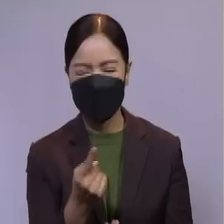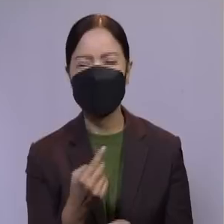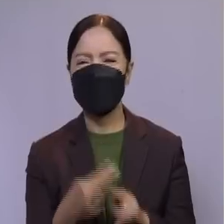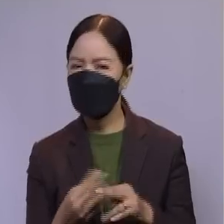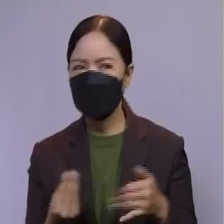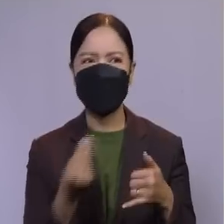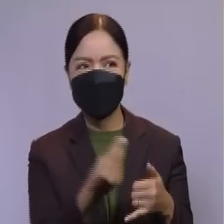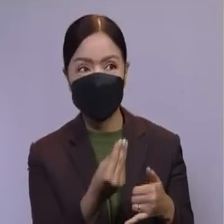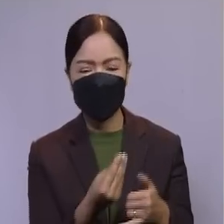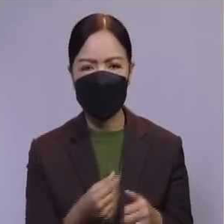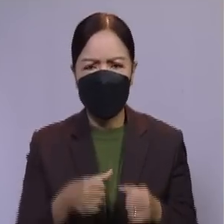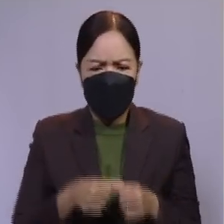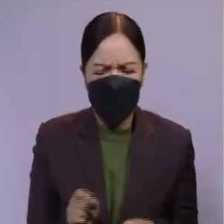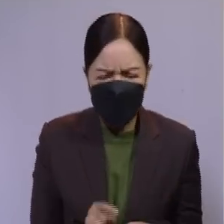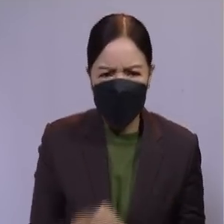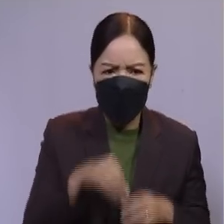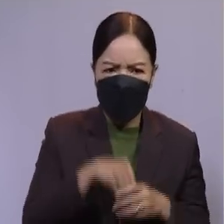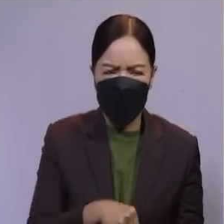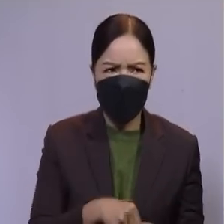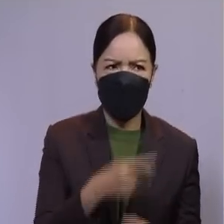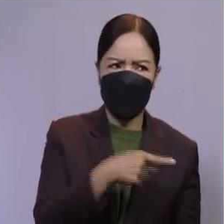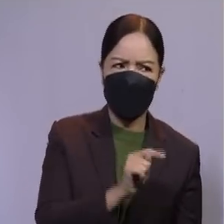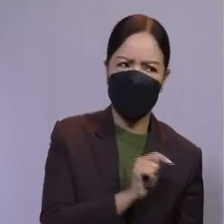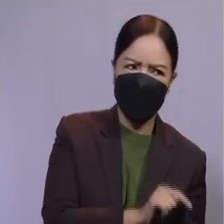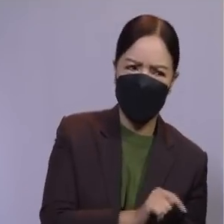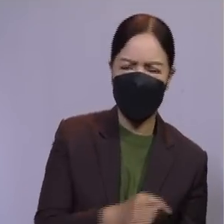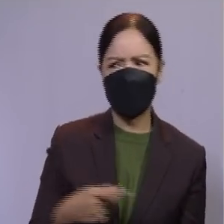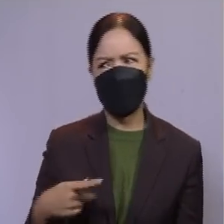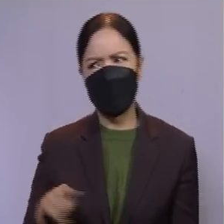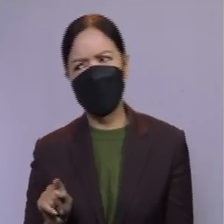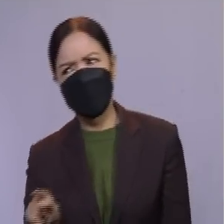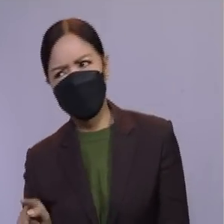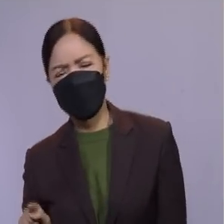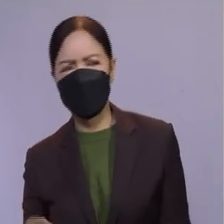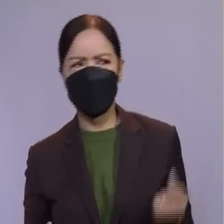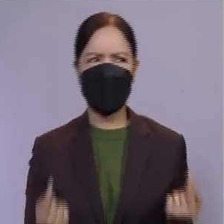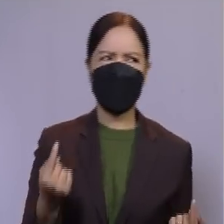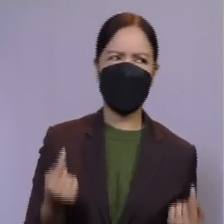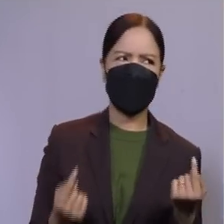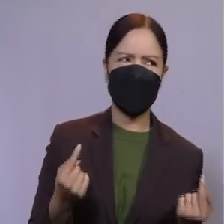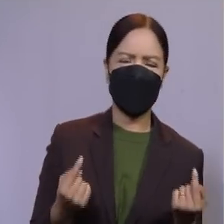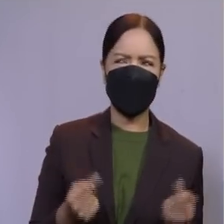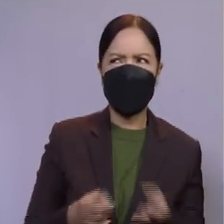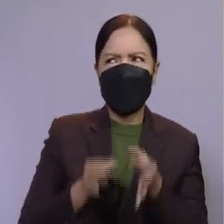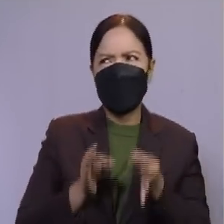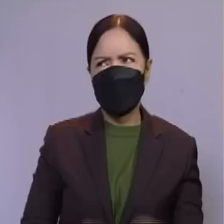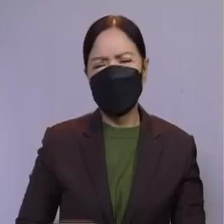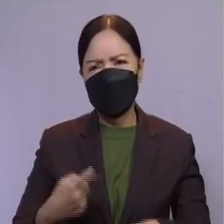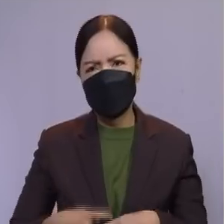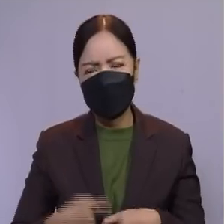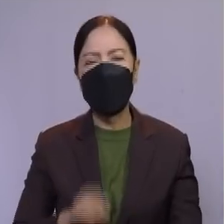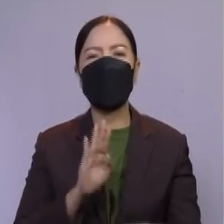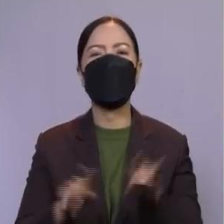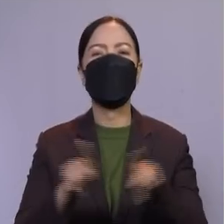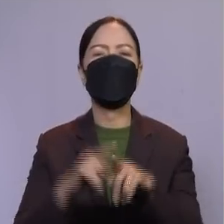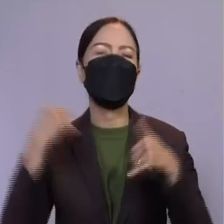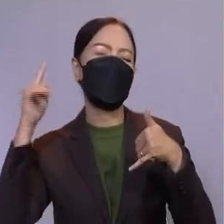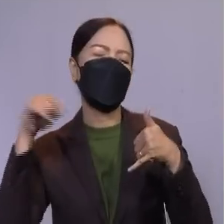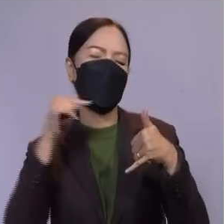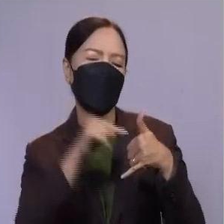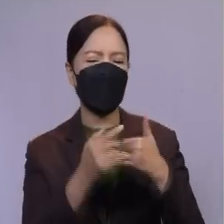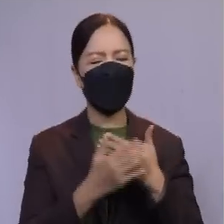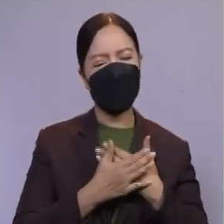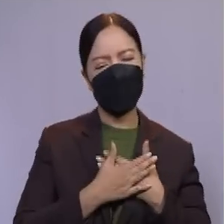จะอยู่ไหนหรือจะไปต่อกับใครเรียกว่ายากในการตัดสินใจก็เปรียบเหมือนกับนางวันทองในวรรณคดีเรียกว่ารัก